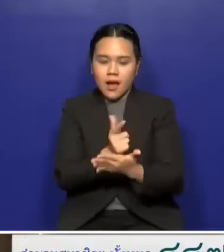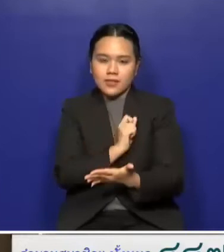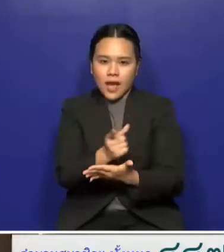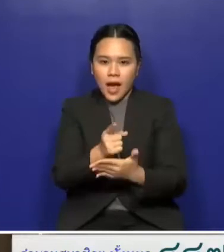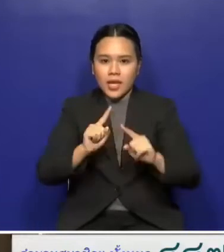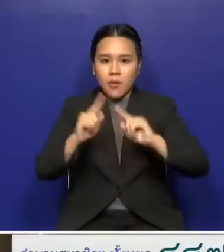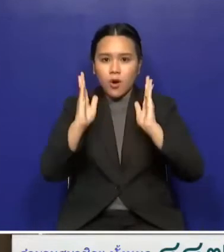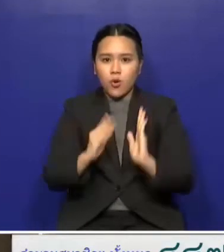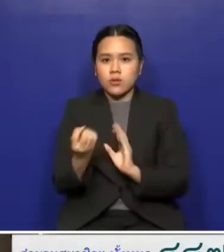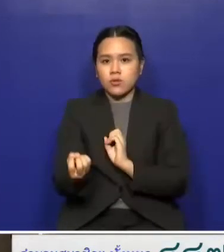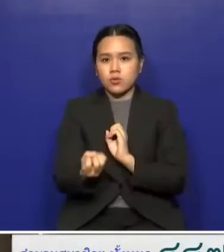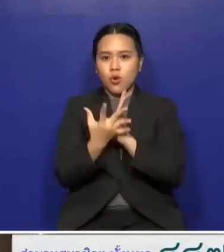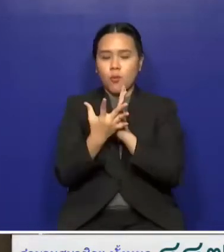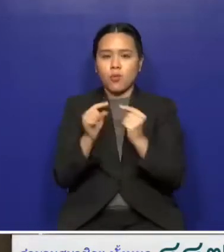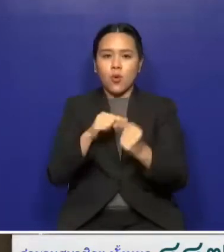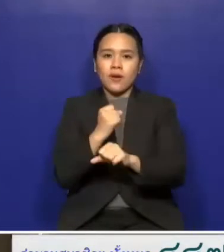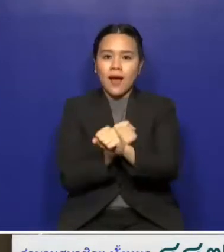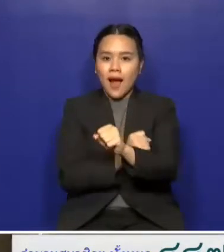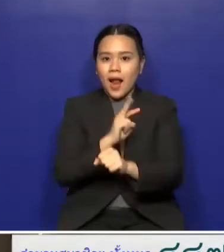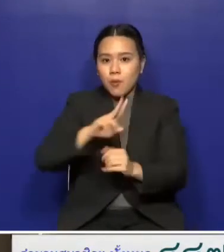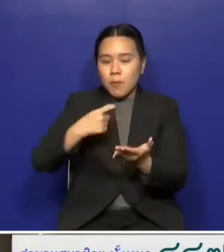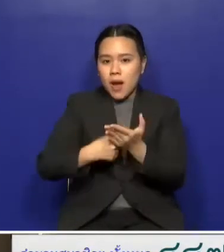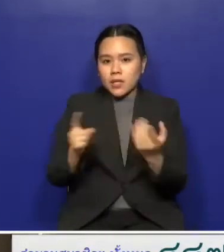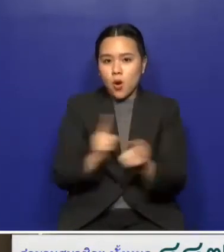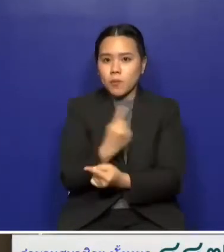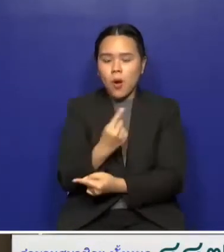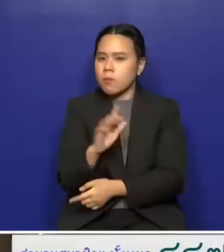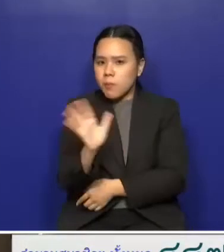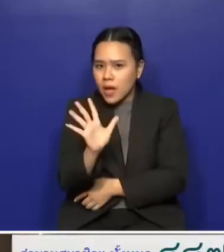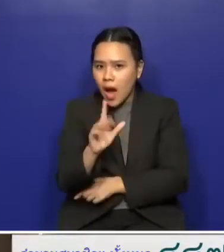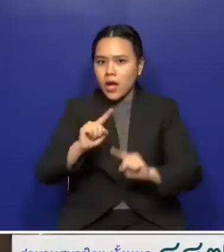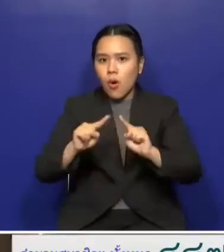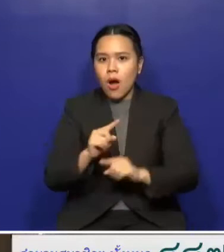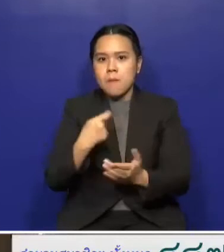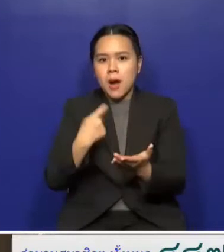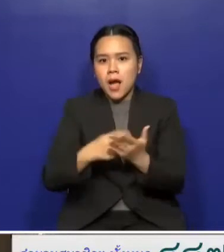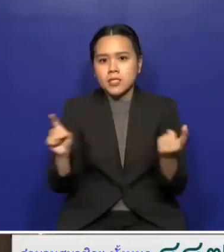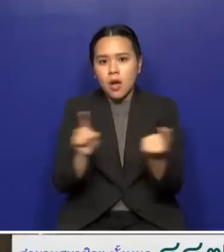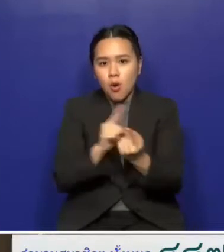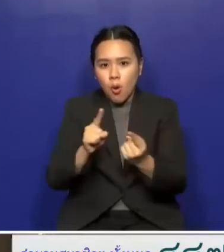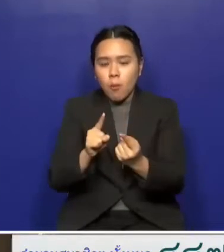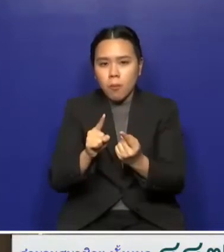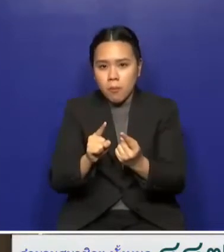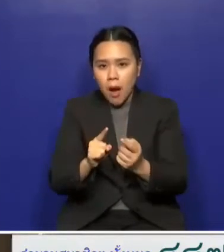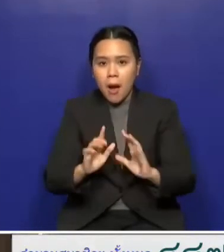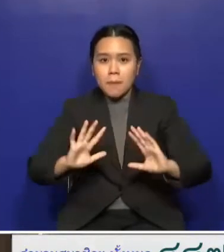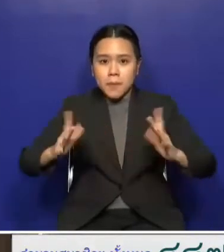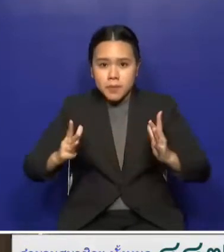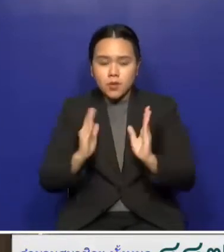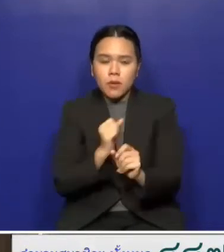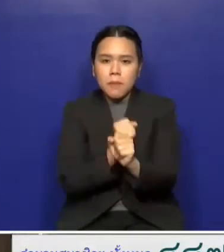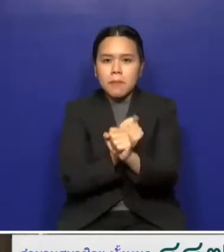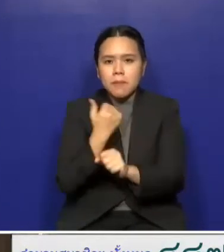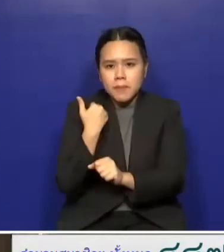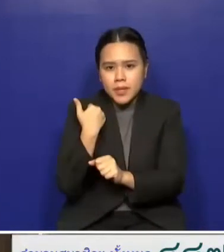ได้มีแค่เพียงแรงงานในระบบยังมีแรงงานนอกระบบในธุรกิจต่างๆกว่า30ประเภ